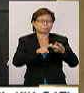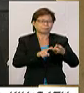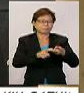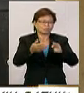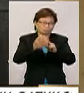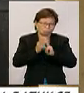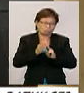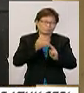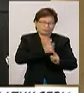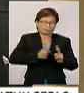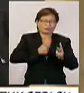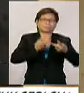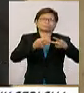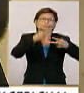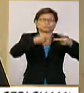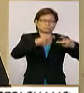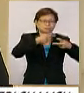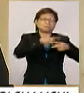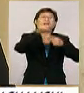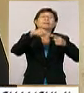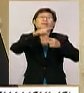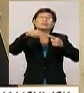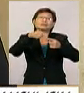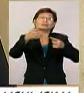maaf. Bila tu hari agaknya?